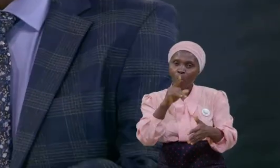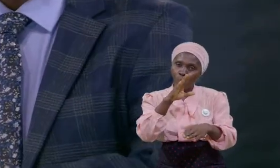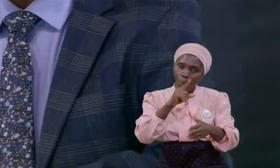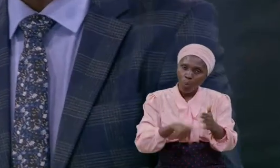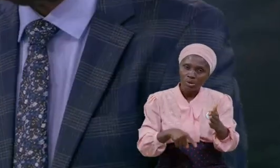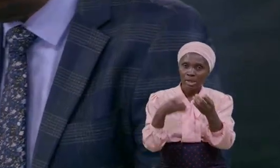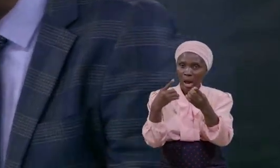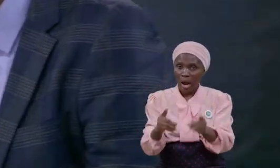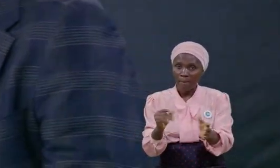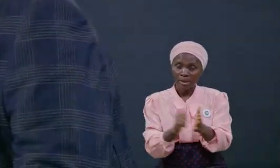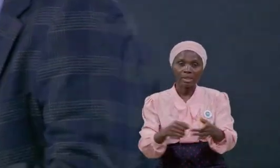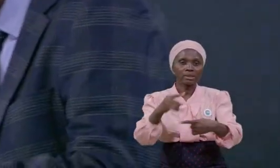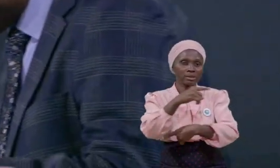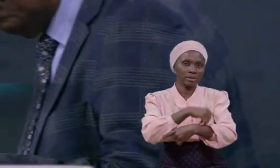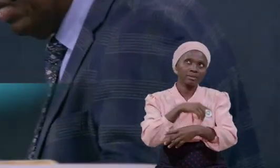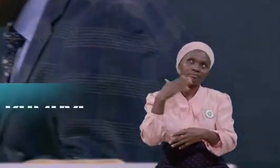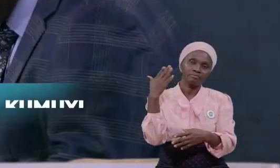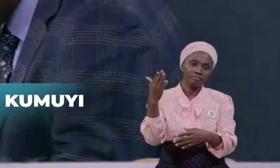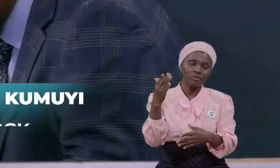nous parlons aujourd'hui. Le chrétien,